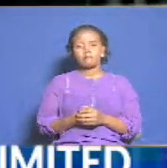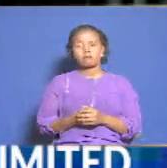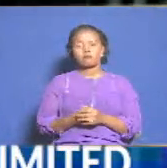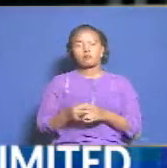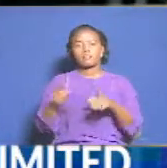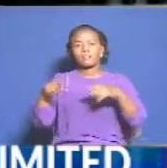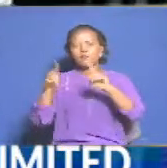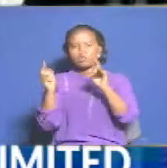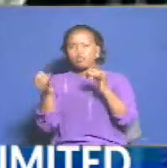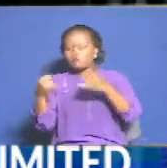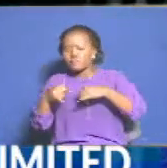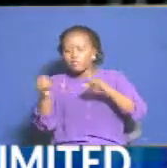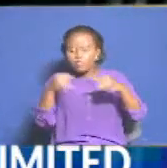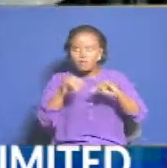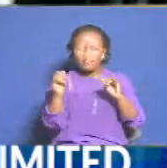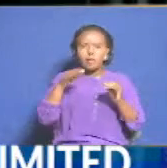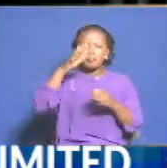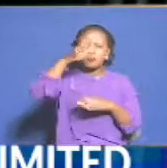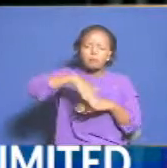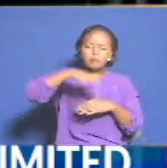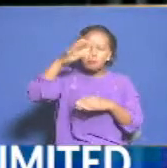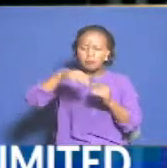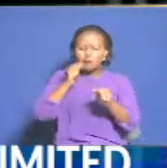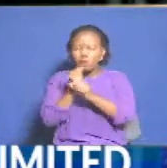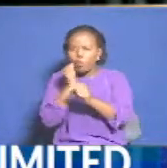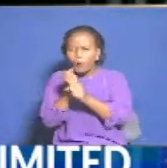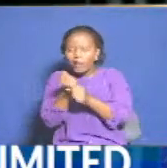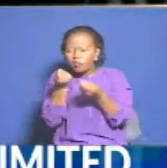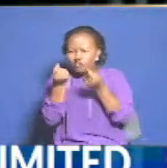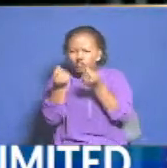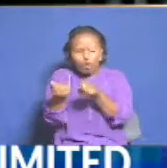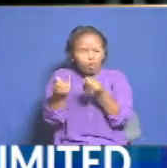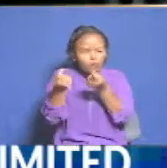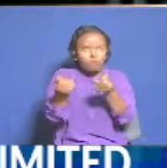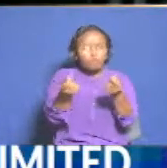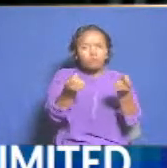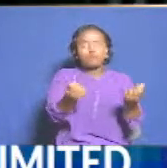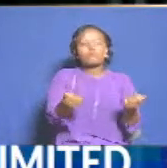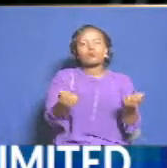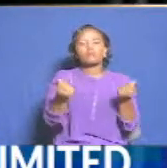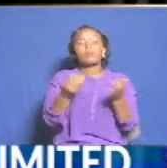Wakapaka paka wakaongeza rangi ile walikuwa wamekosa kuongeza wakati ya Kibaki.